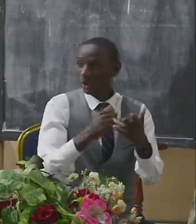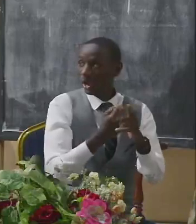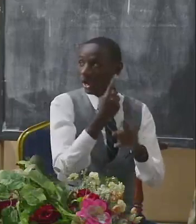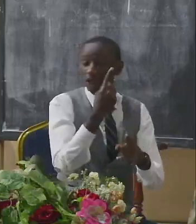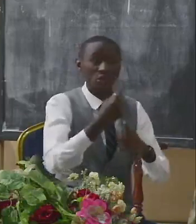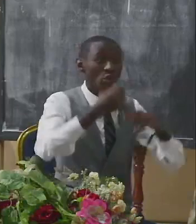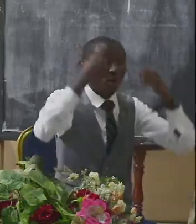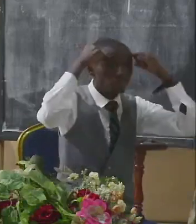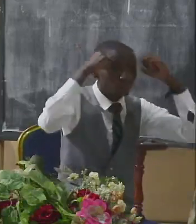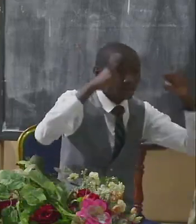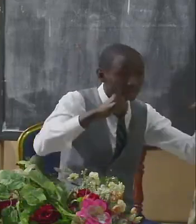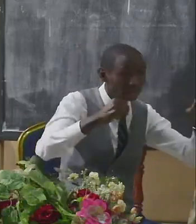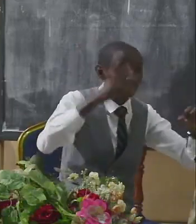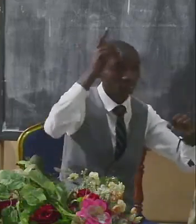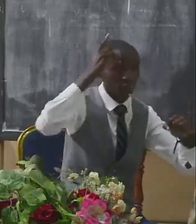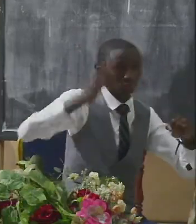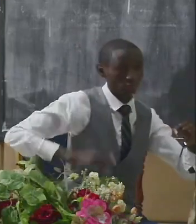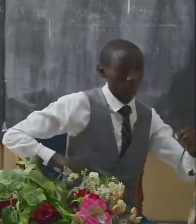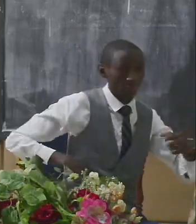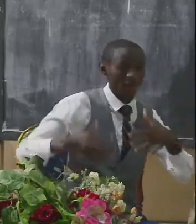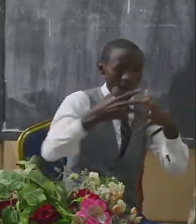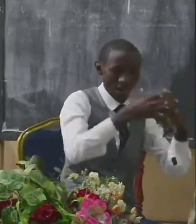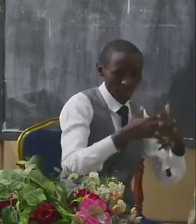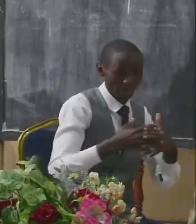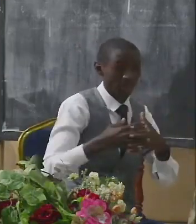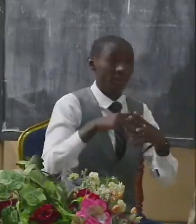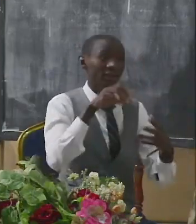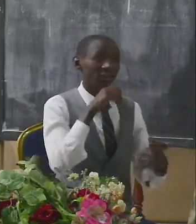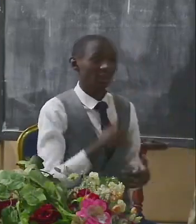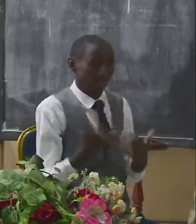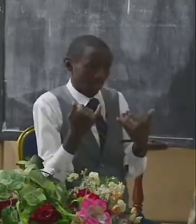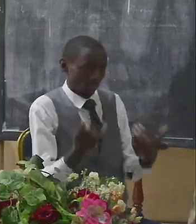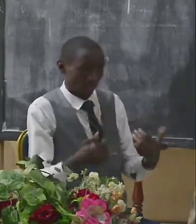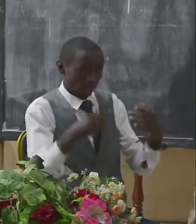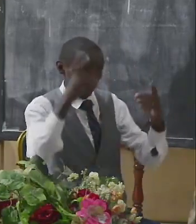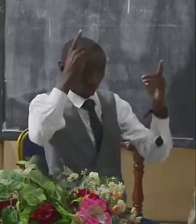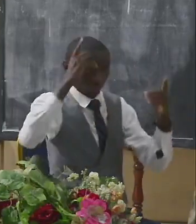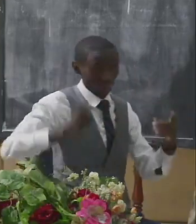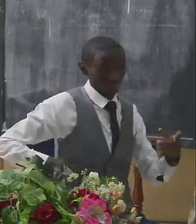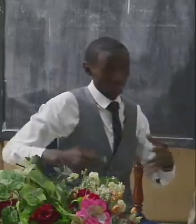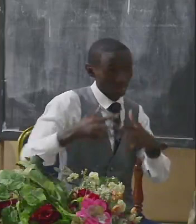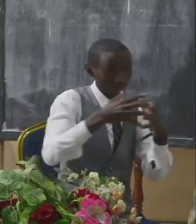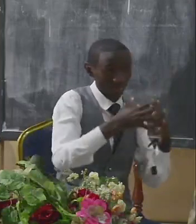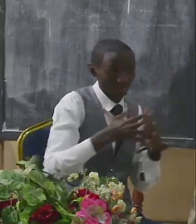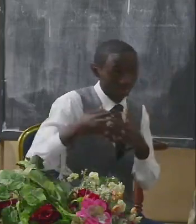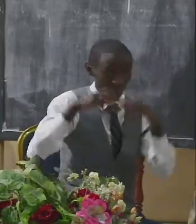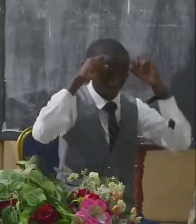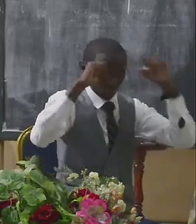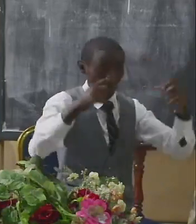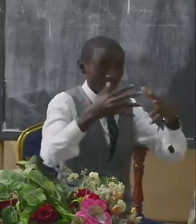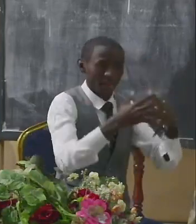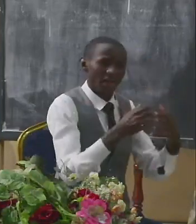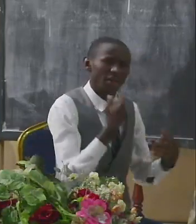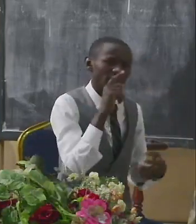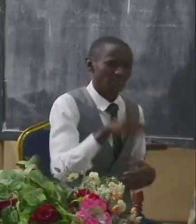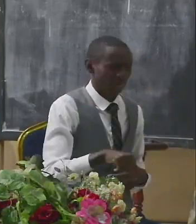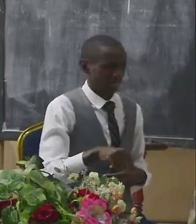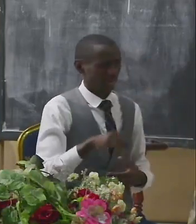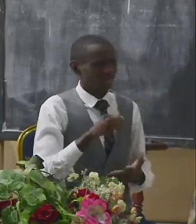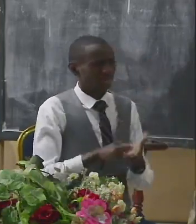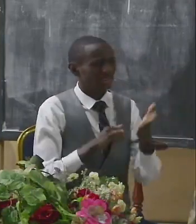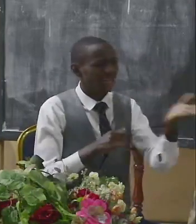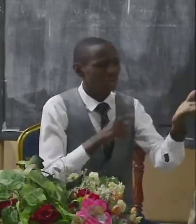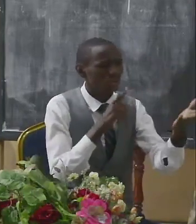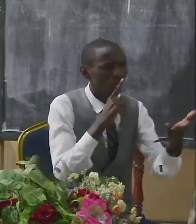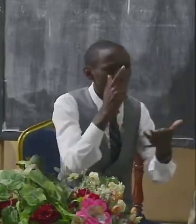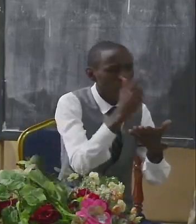président américain, sasa, raisi l'actuel wa président américain, il disait raisi wa sasa wa Marekani akasema, que ça ce sont des accords